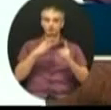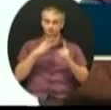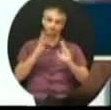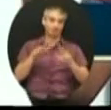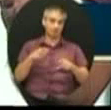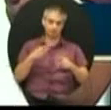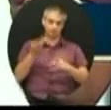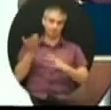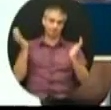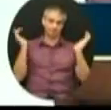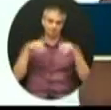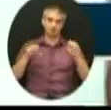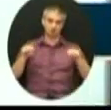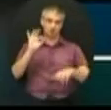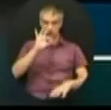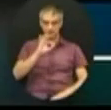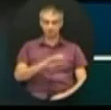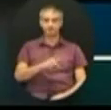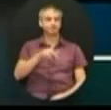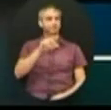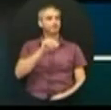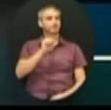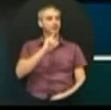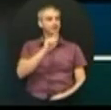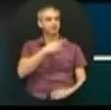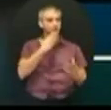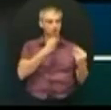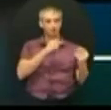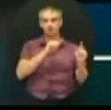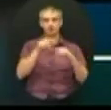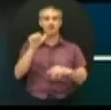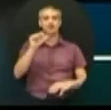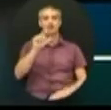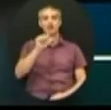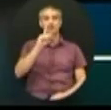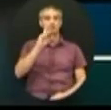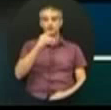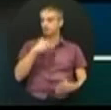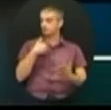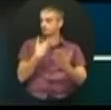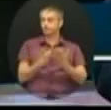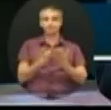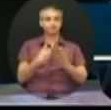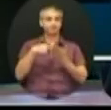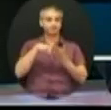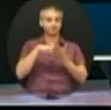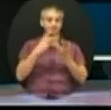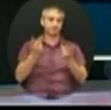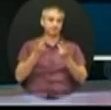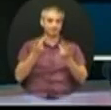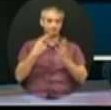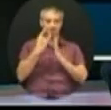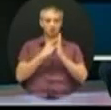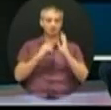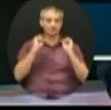וגם בנפילה שלהם מהשלטון. אורי זקי, תודה רבה לך, ועכשיו אריה אלדד. אני מציע תיקון קל יחסית